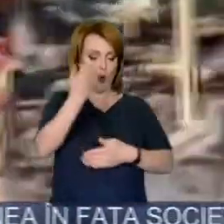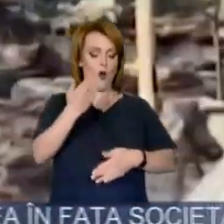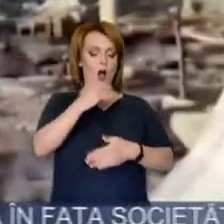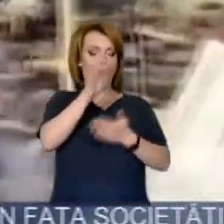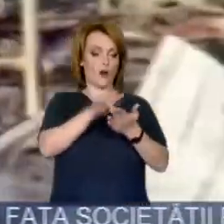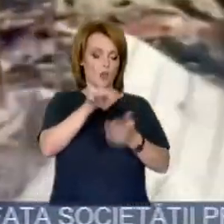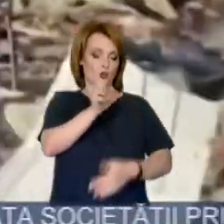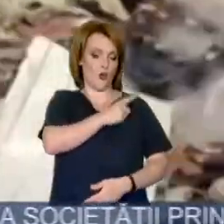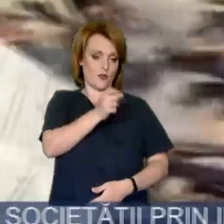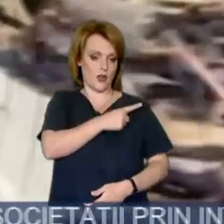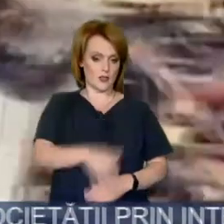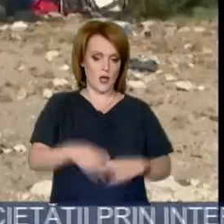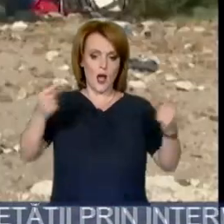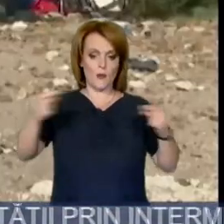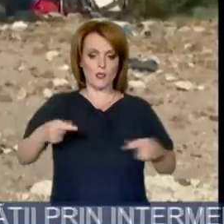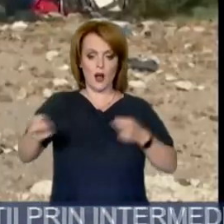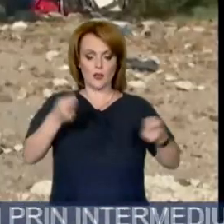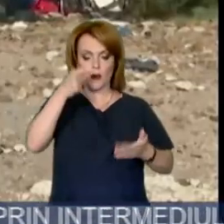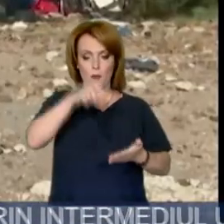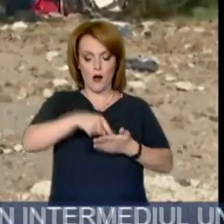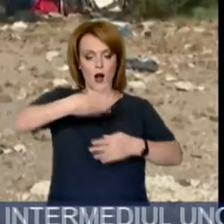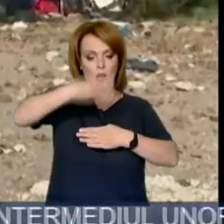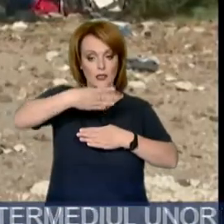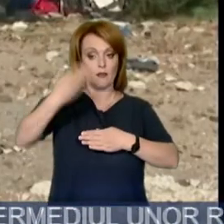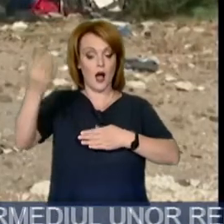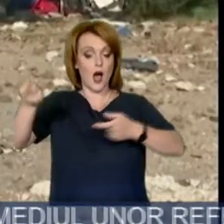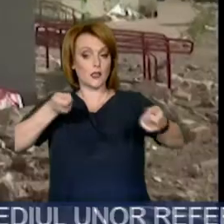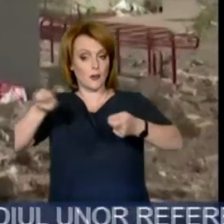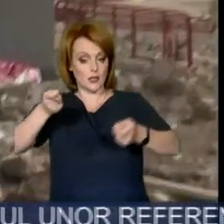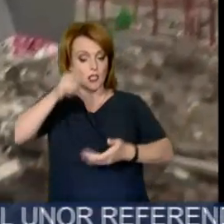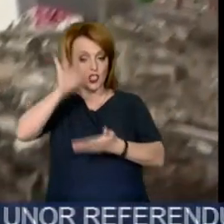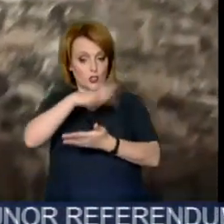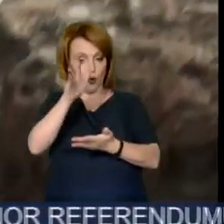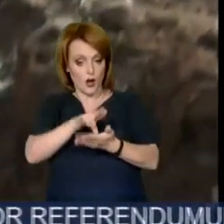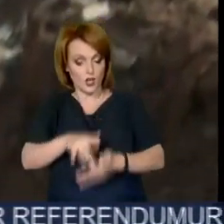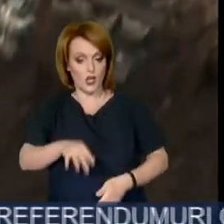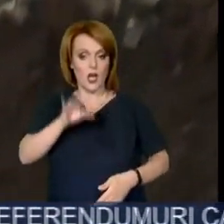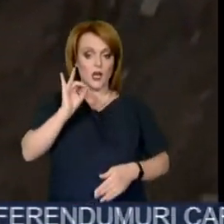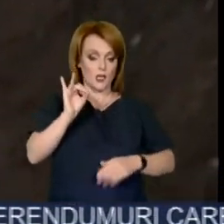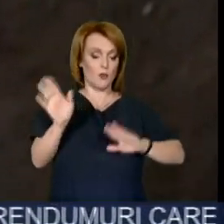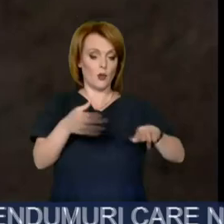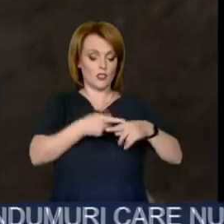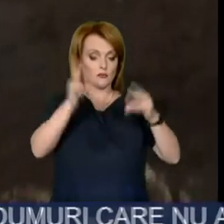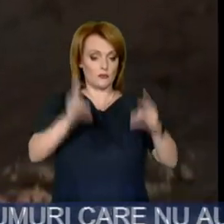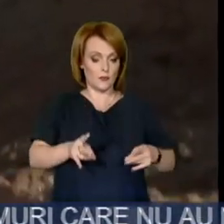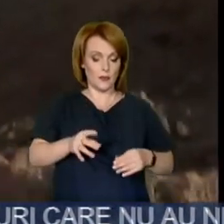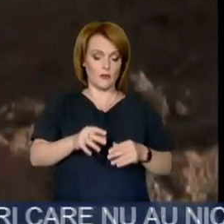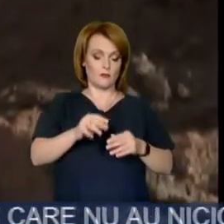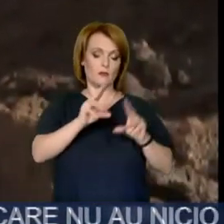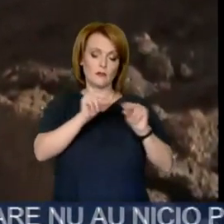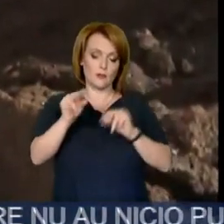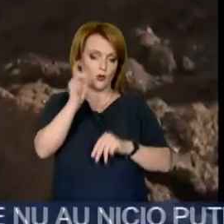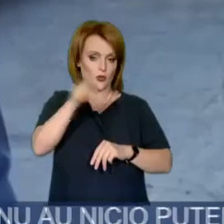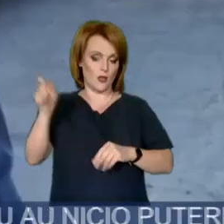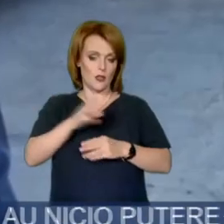Kamikaze potrivit autorităților a fost lovite clădirea administrației din centrul orașului iar în urma impactului nimeni nu a avut